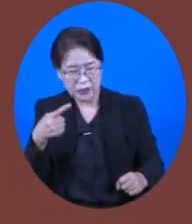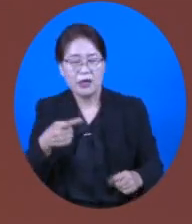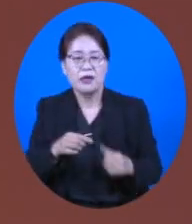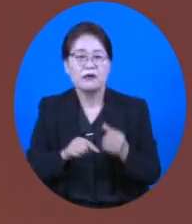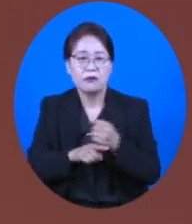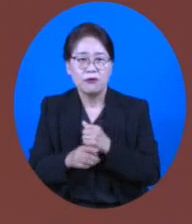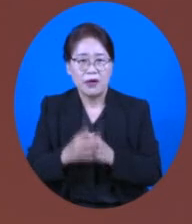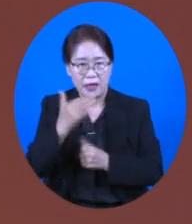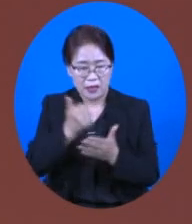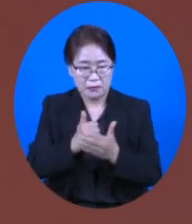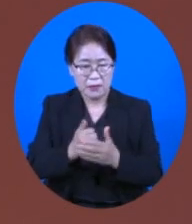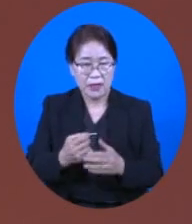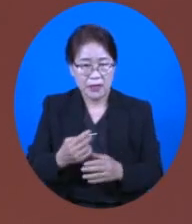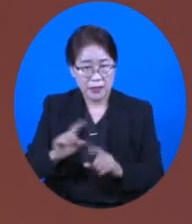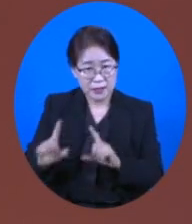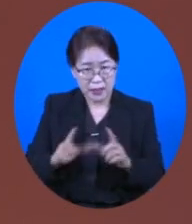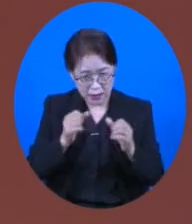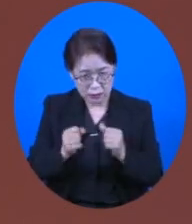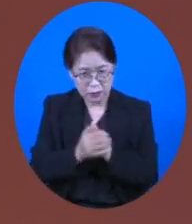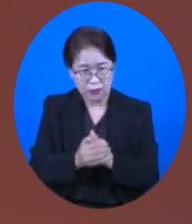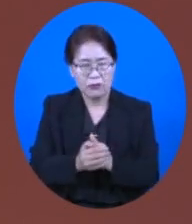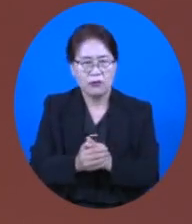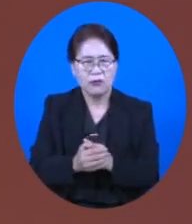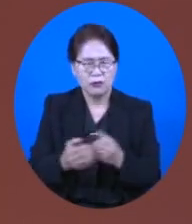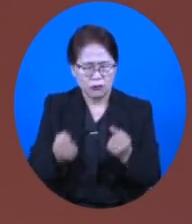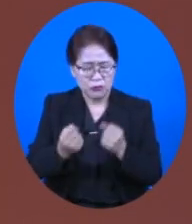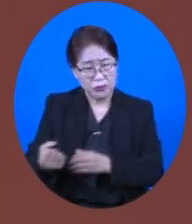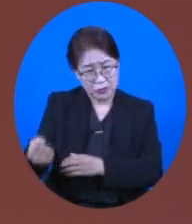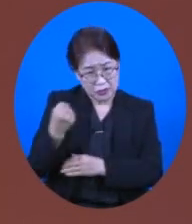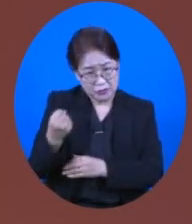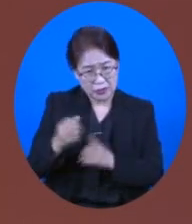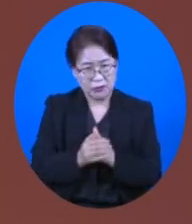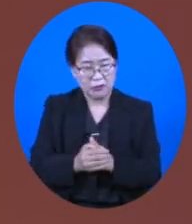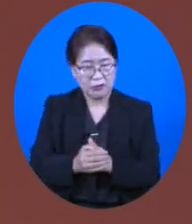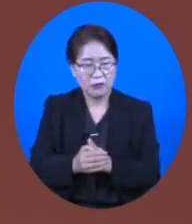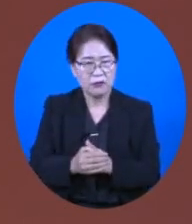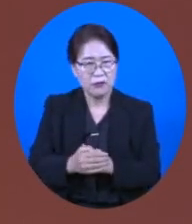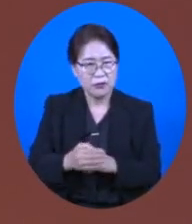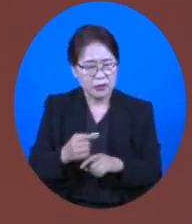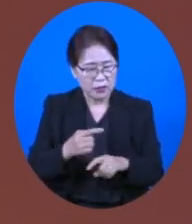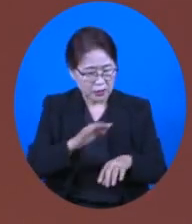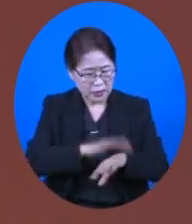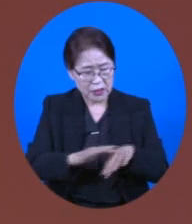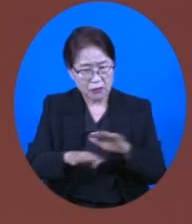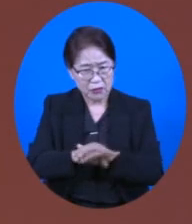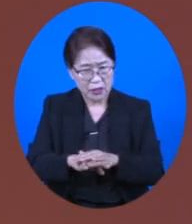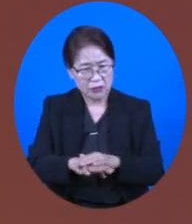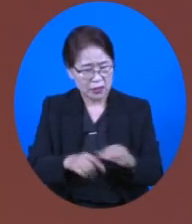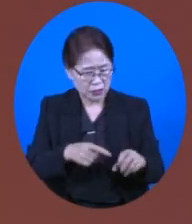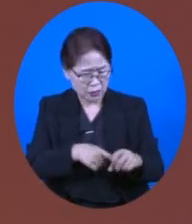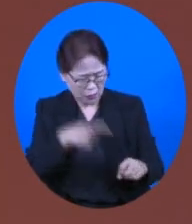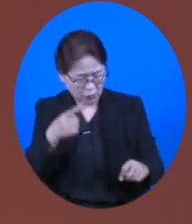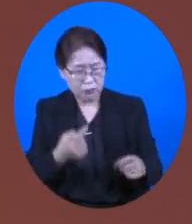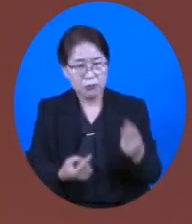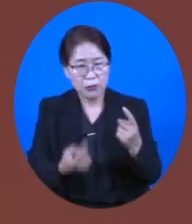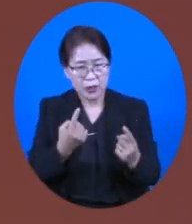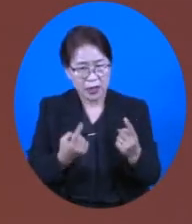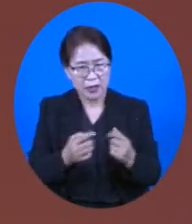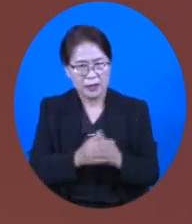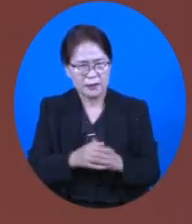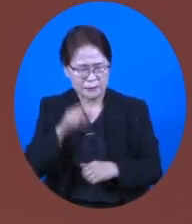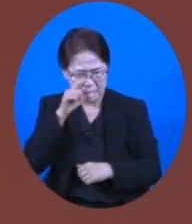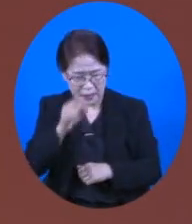말씀은 살았고 운동력이 있고 좌우의 날이 서는 어떤 검보다 예리하다고 했어요. 예수님은 사탄의